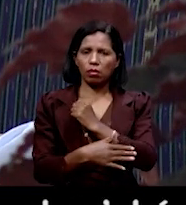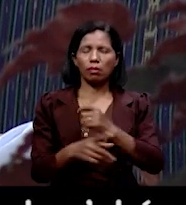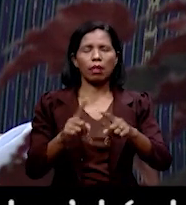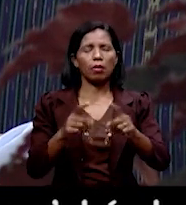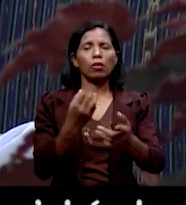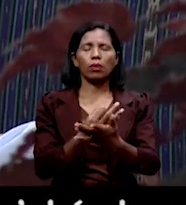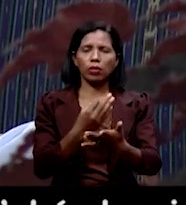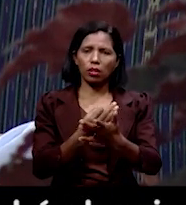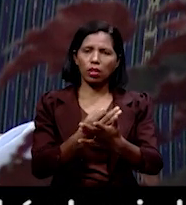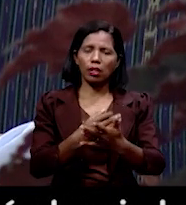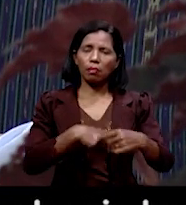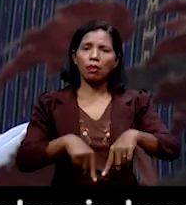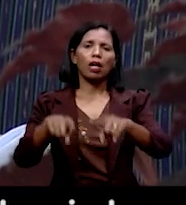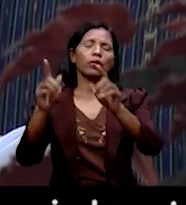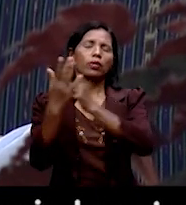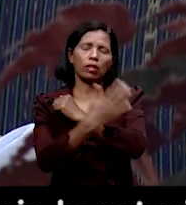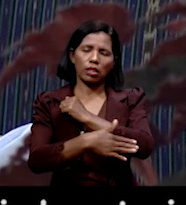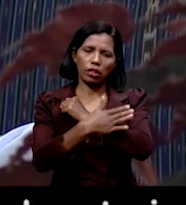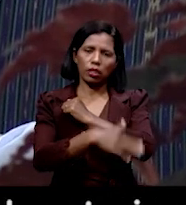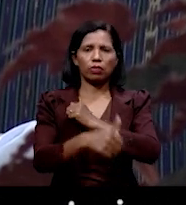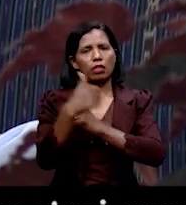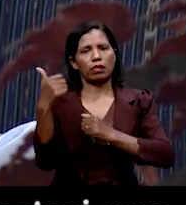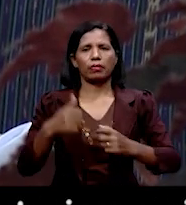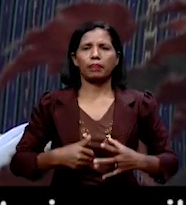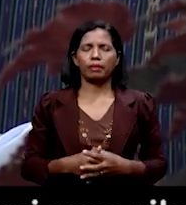Osan sani hala isa i hotu. Bati iya rai selo kita.